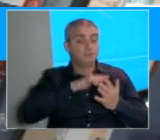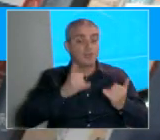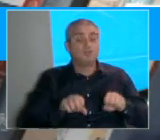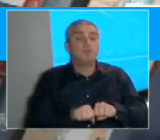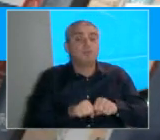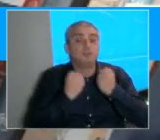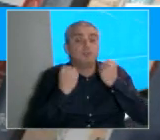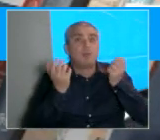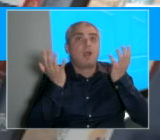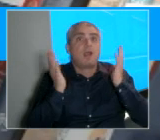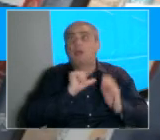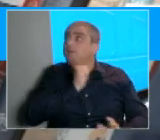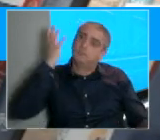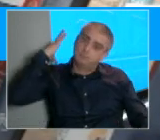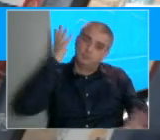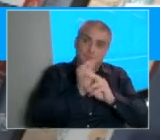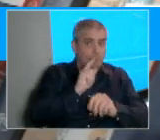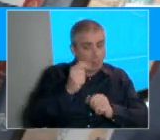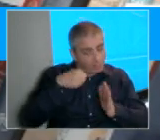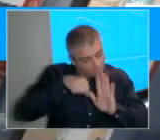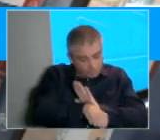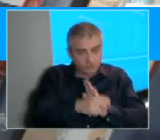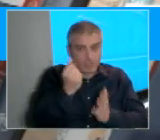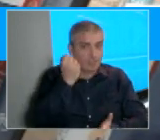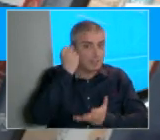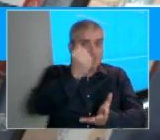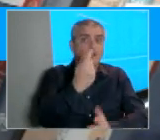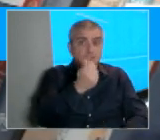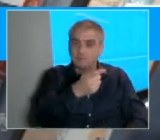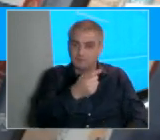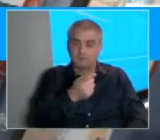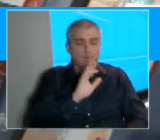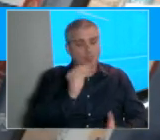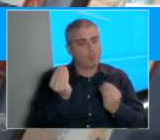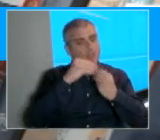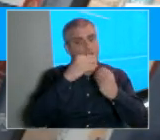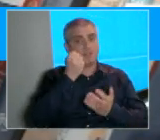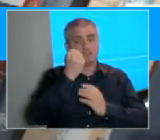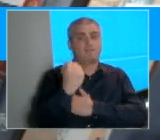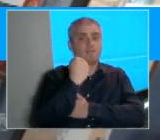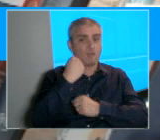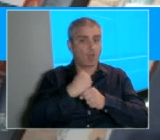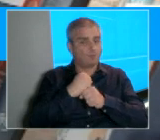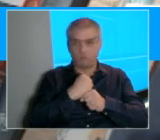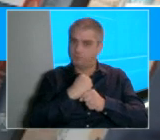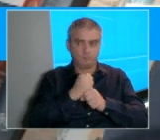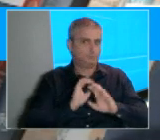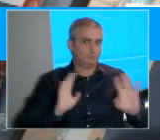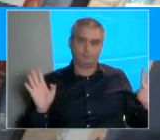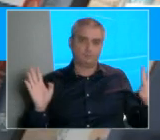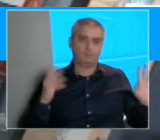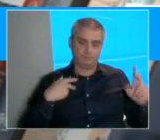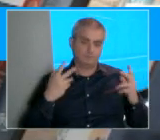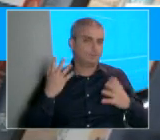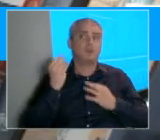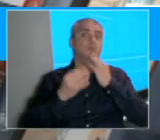במשבר מחמור בתולדותיו. אם אנחנו לא נשקיע את הכספים ולא נעדכן את התקציבים ואת כוח האדם, אז אנחנו נעמוד